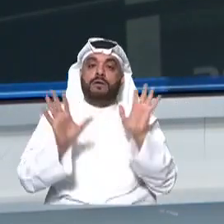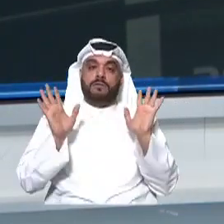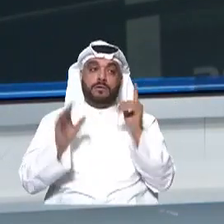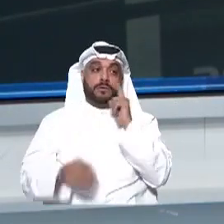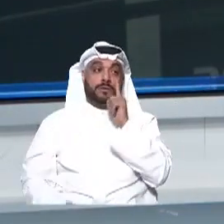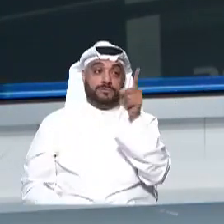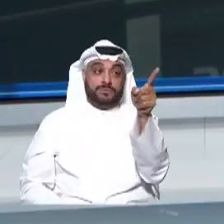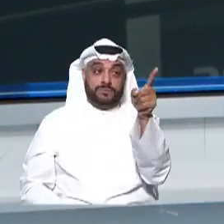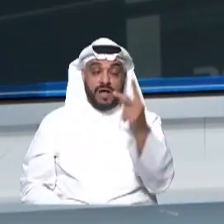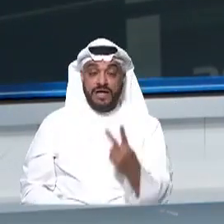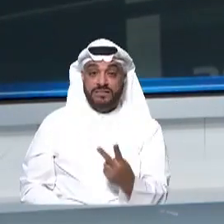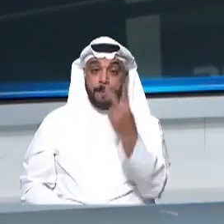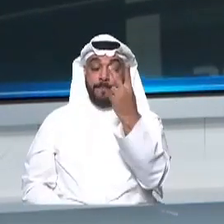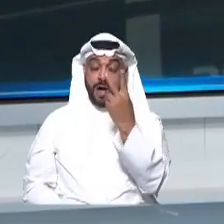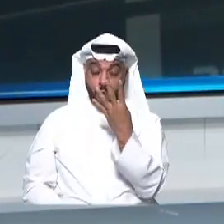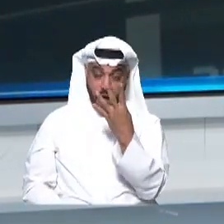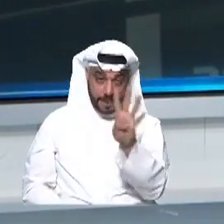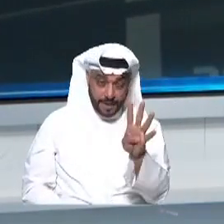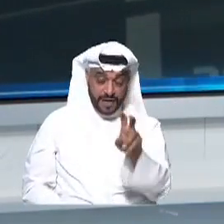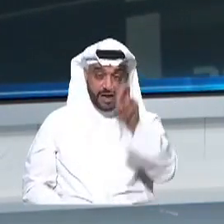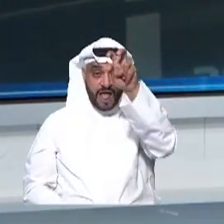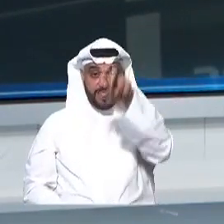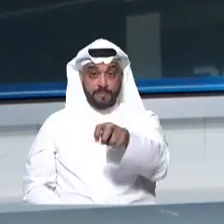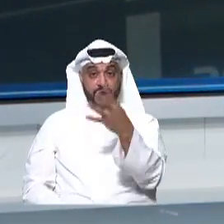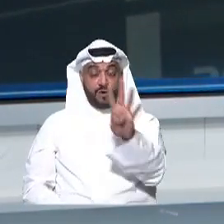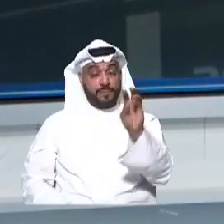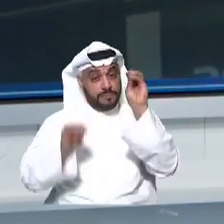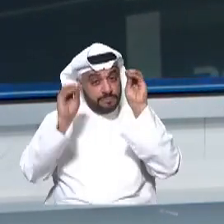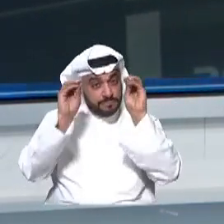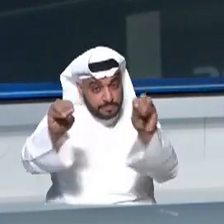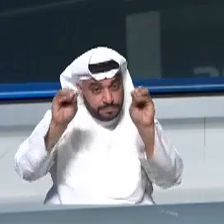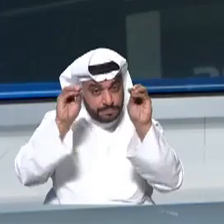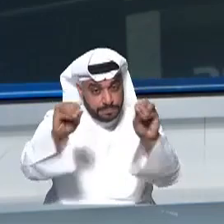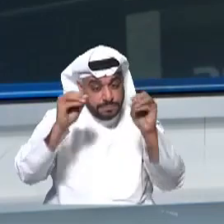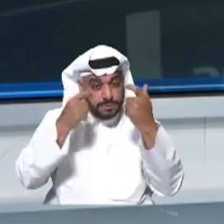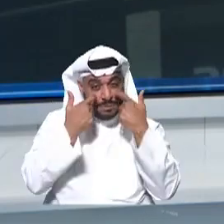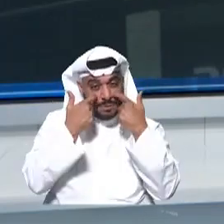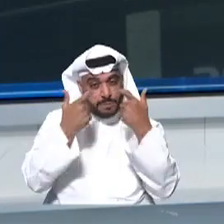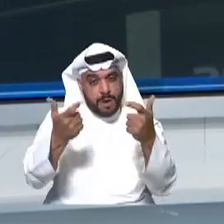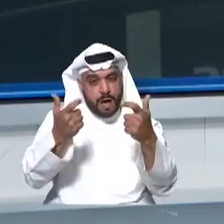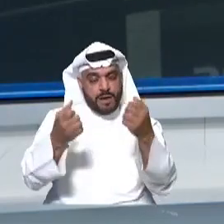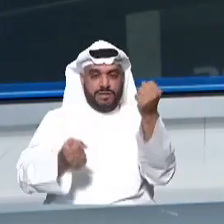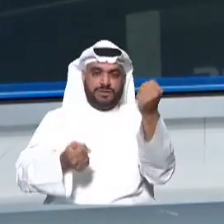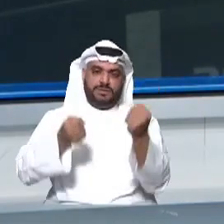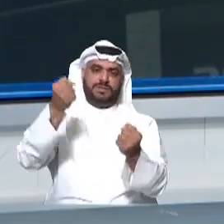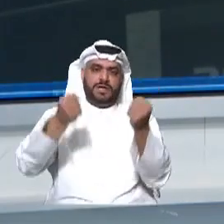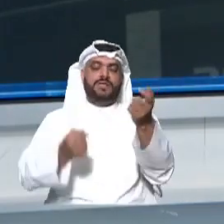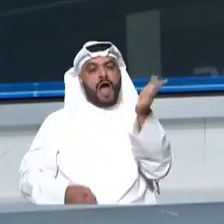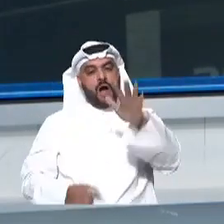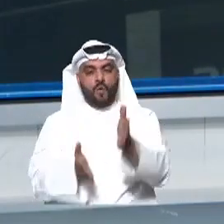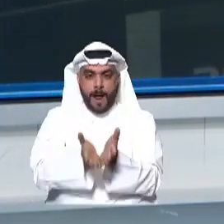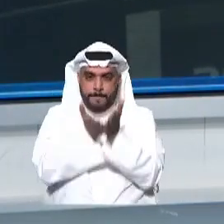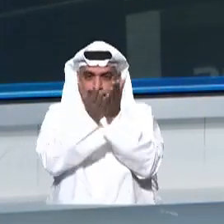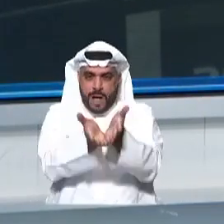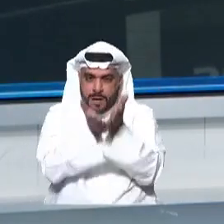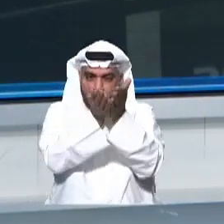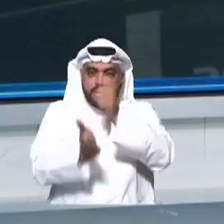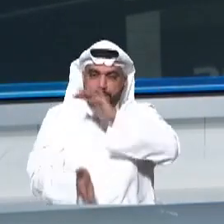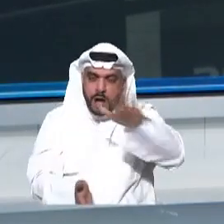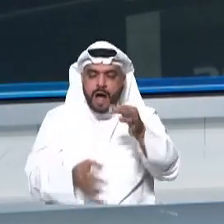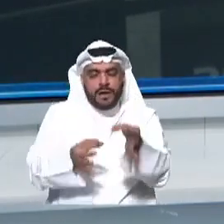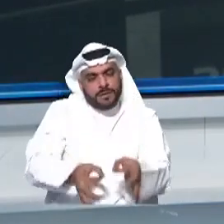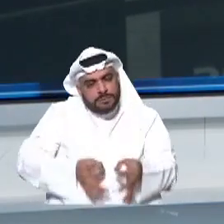في الساعة، مثيرة للغبار. لذا ننوه أخذ الحذر والحيطة أثناء القيادة، وأيضا مرتادي البحر تأجيل أي نشاط